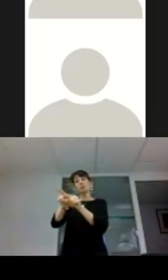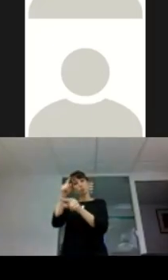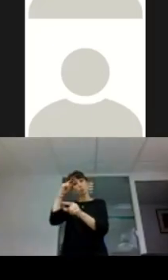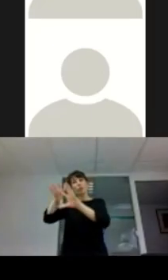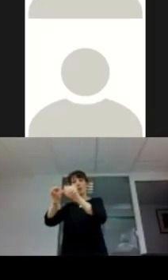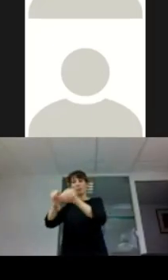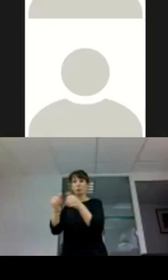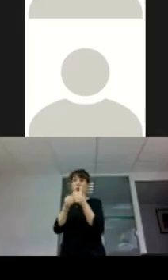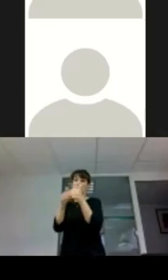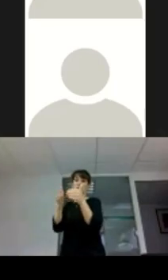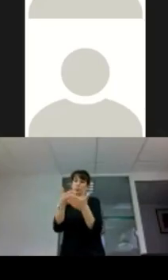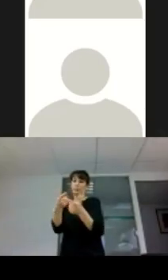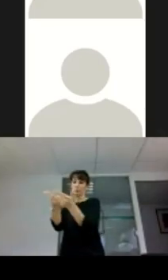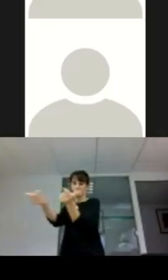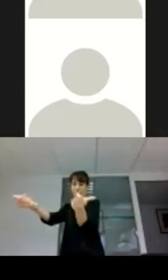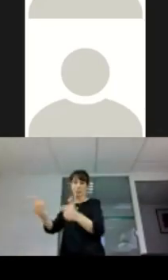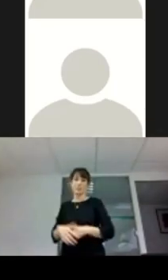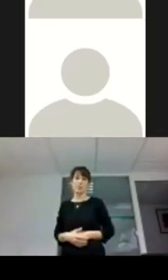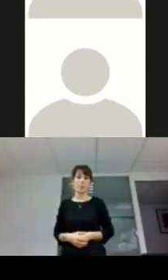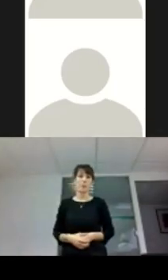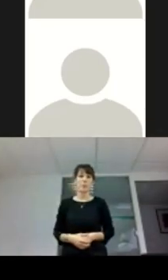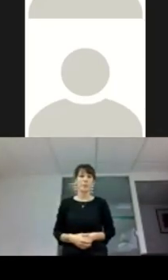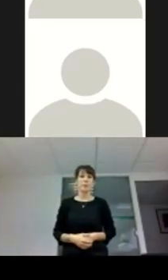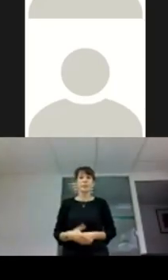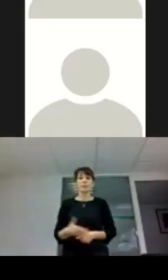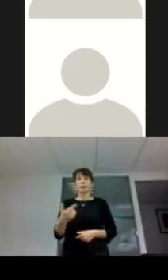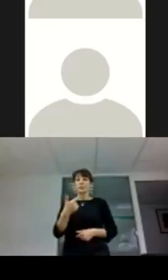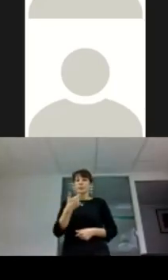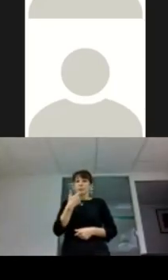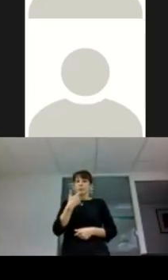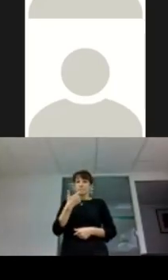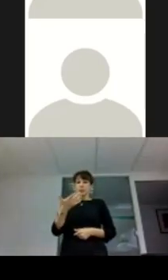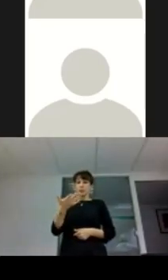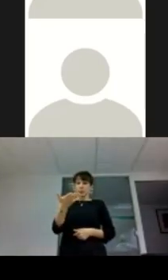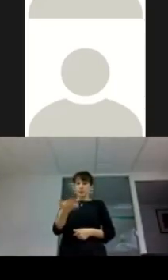complètement personnalisée pour lui et pour son environnement.